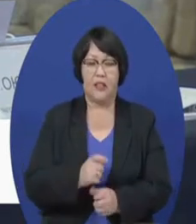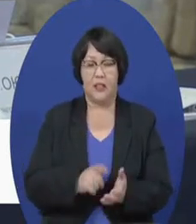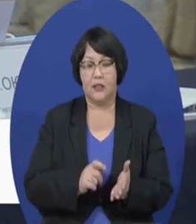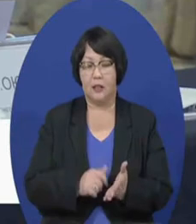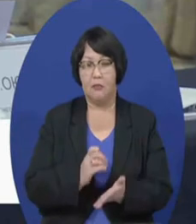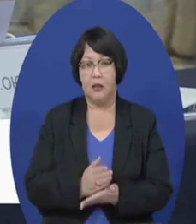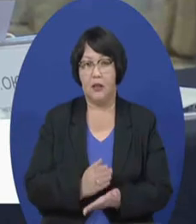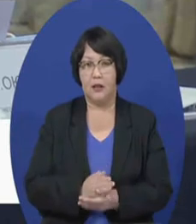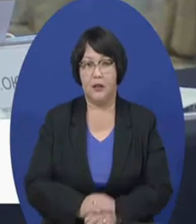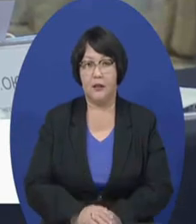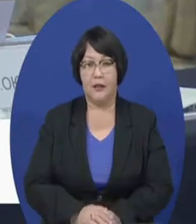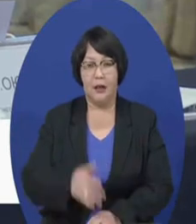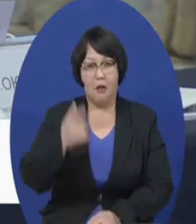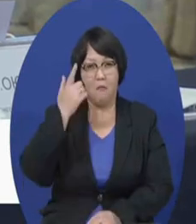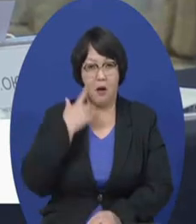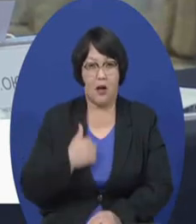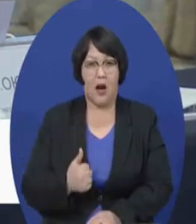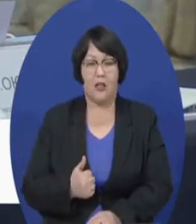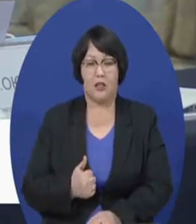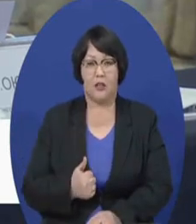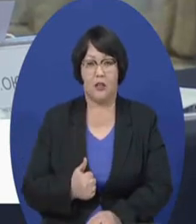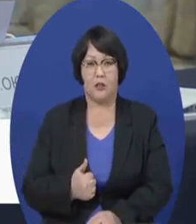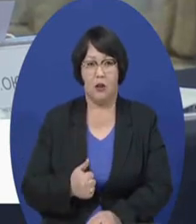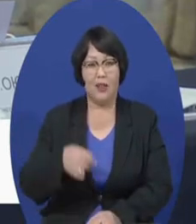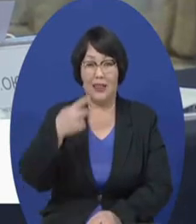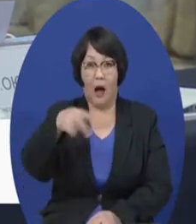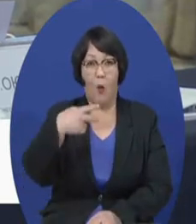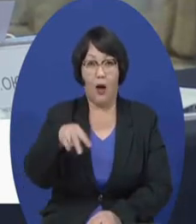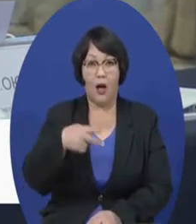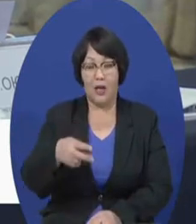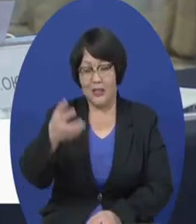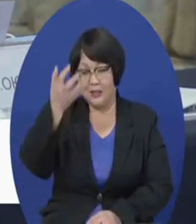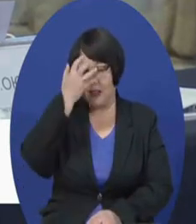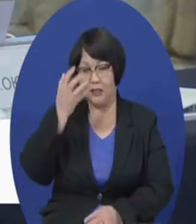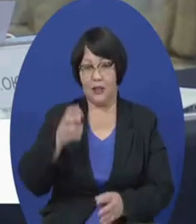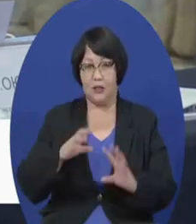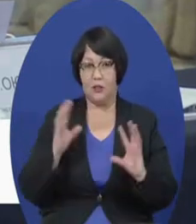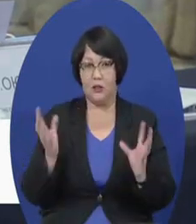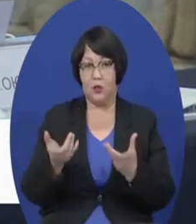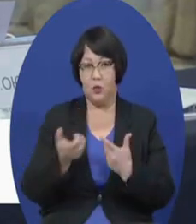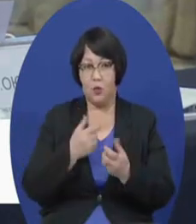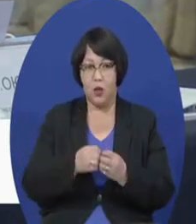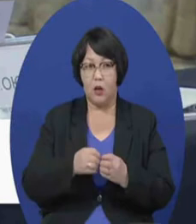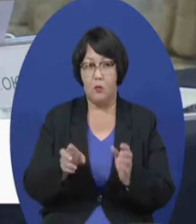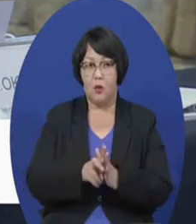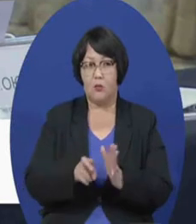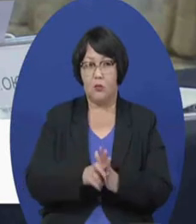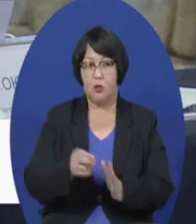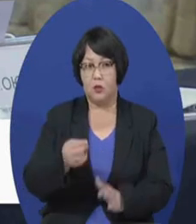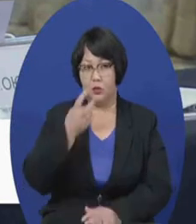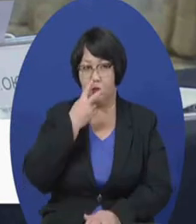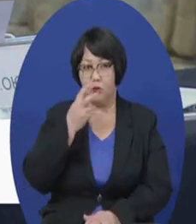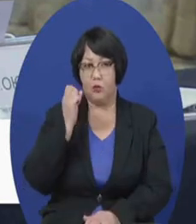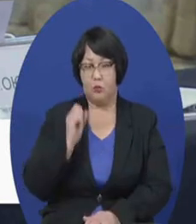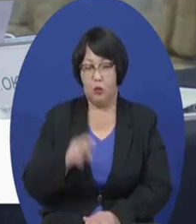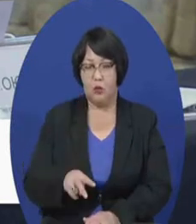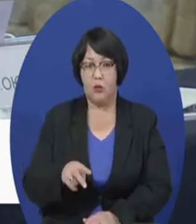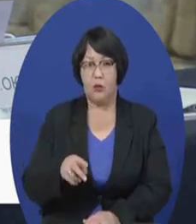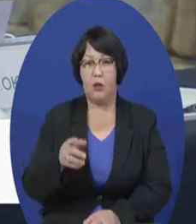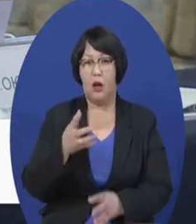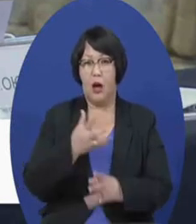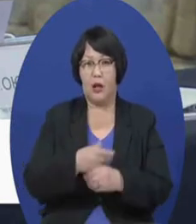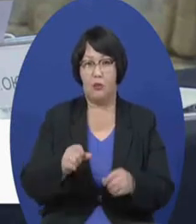ингээд маргааш одоо юу 3 дахь өдрийн засгийн газрын хуралдаан дээр бид нар боломжтой гэж үзвэл халдвар хамгааллын